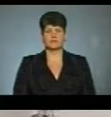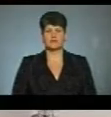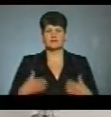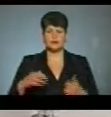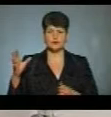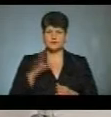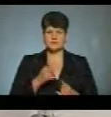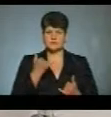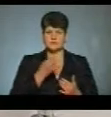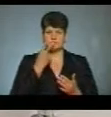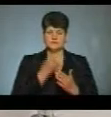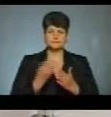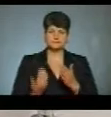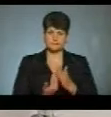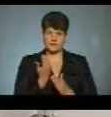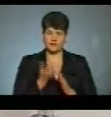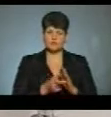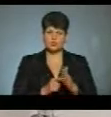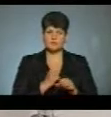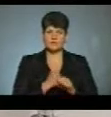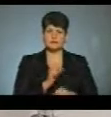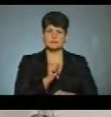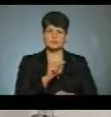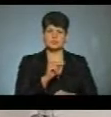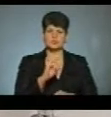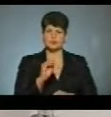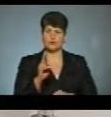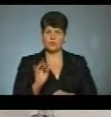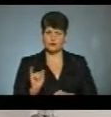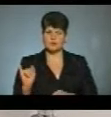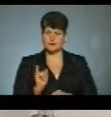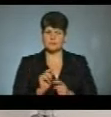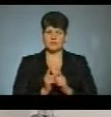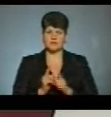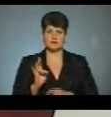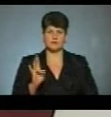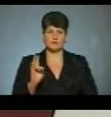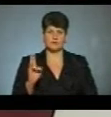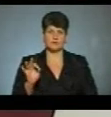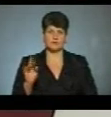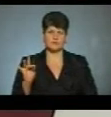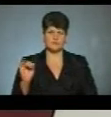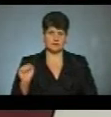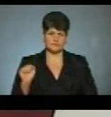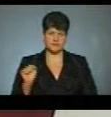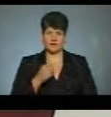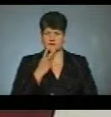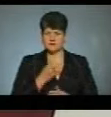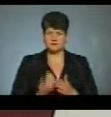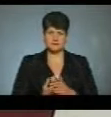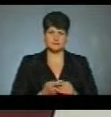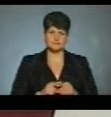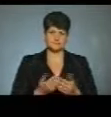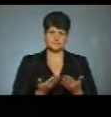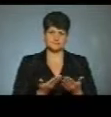Вітаю всіх, хто зараз з нами. Ви дивитесь новини. У студії для вас працює Анастасія Чучко і сурдоперекладач Надія Коцовська. І у цьому випуску дивіться про таке.